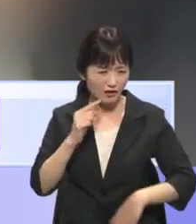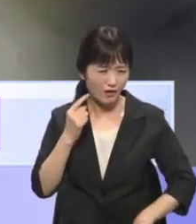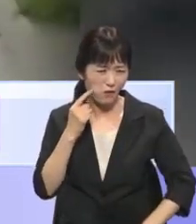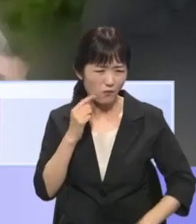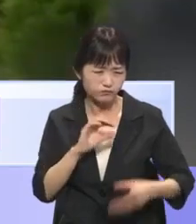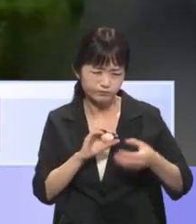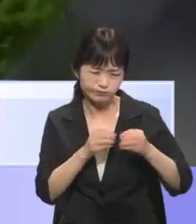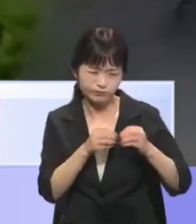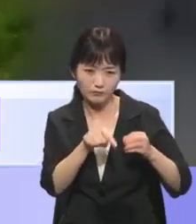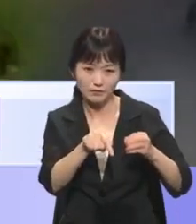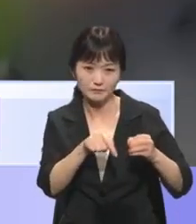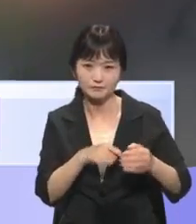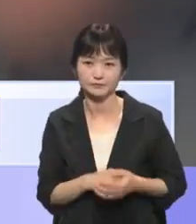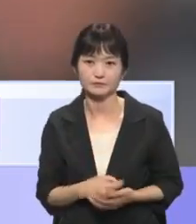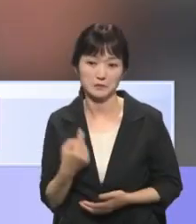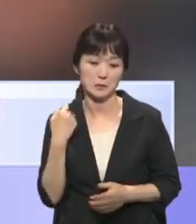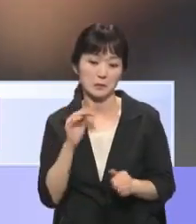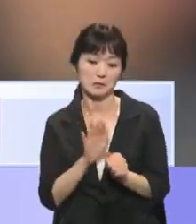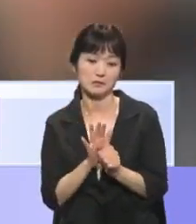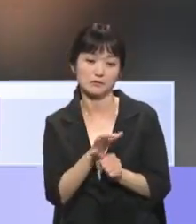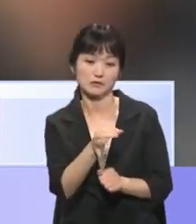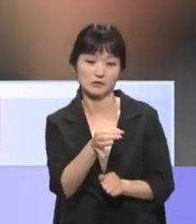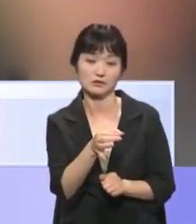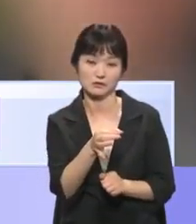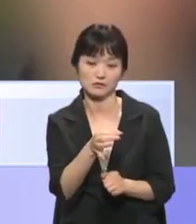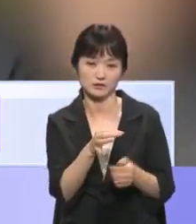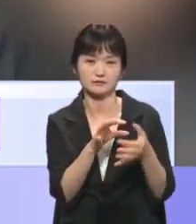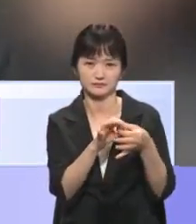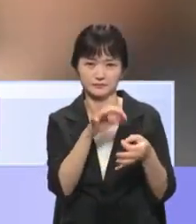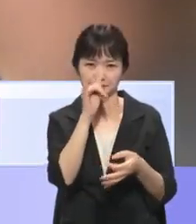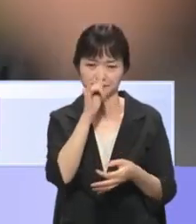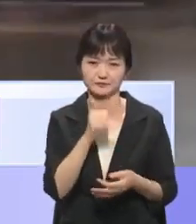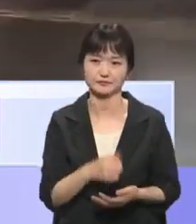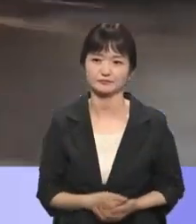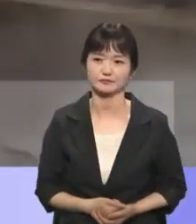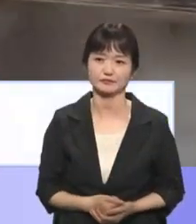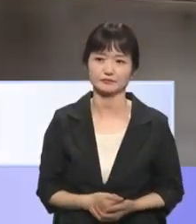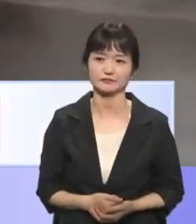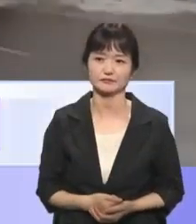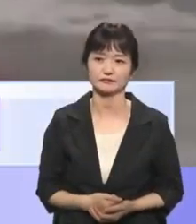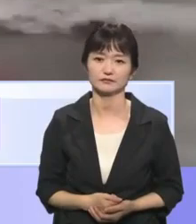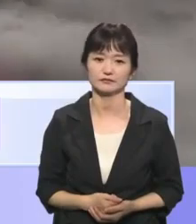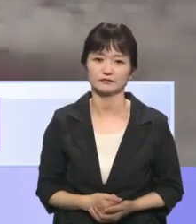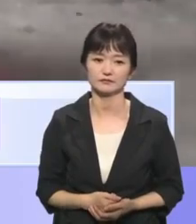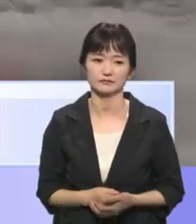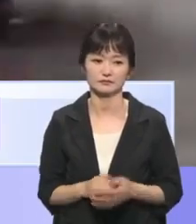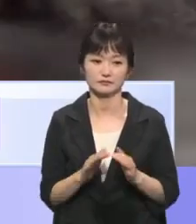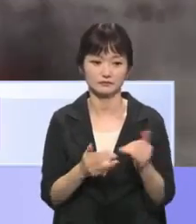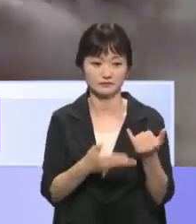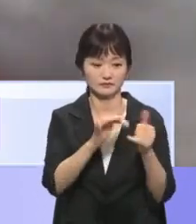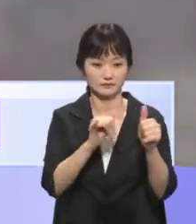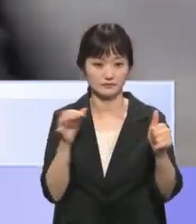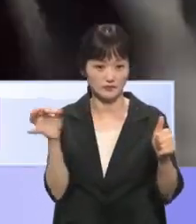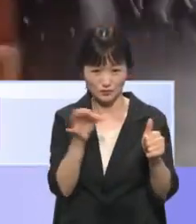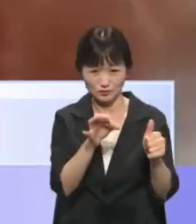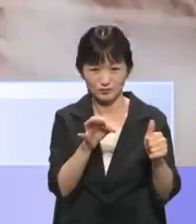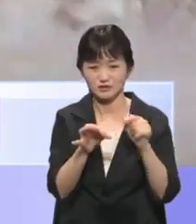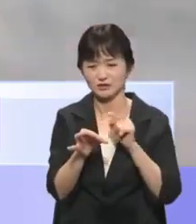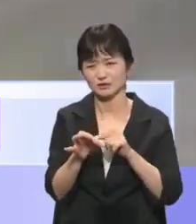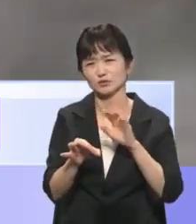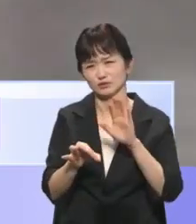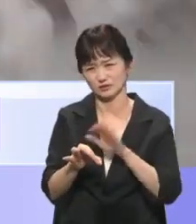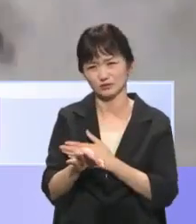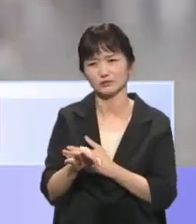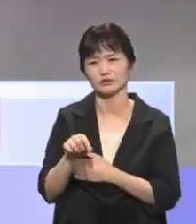또 슈퍼챗, 이 후원금의 영향이거든요. 그래서 이 후원금이 오히려 주는 사람도 문제다. 이걸 네네. 좀 인지를 해야 될 것 같아요.